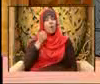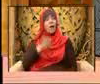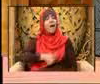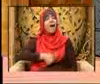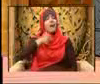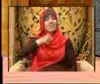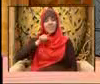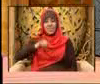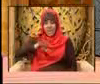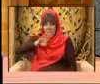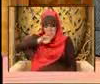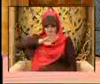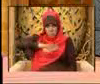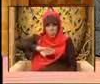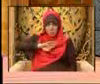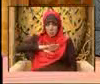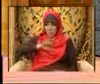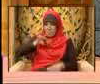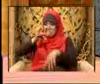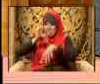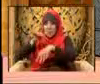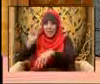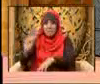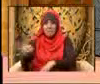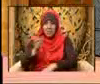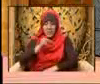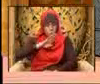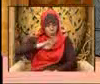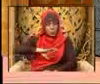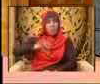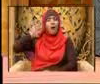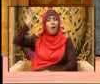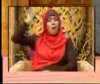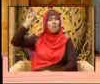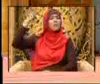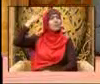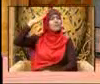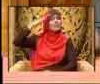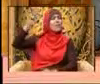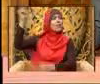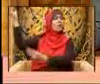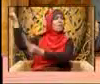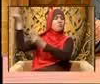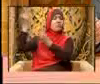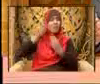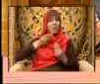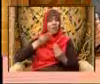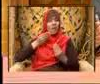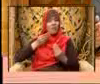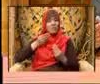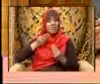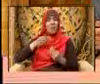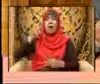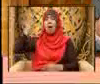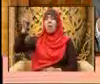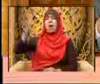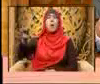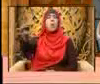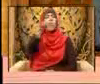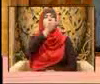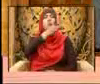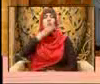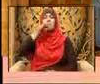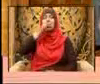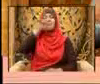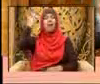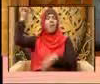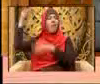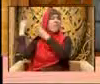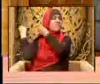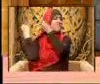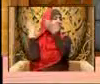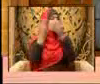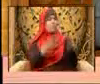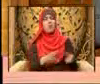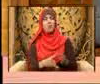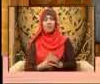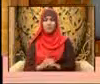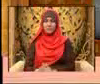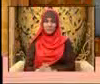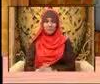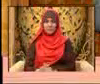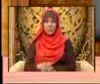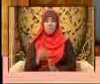بها ونوى أنه ربي سبحانه وتعالى يعطيه ويسر له الرزق لفتح الله عز وجل له باب الرزق من الحلال وليس من